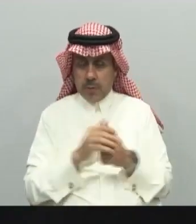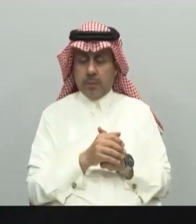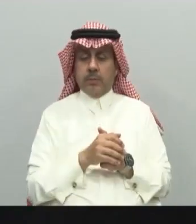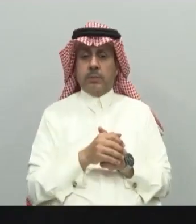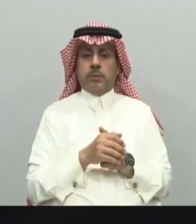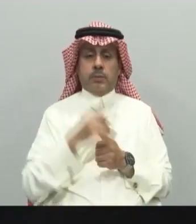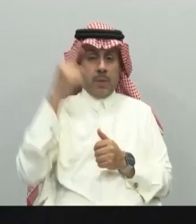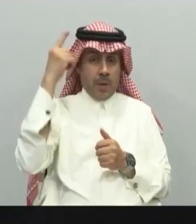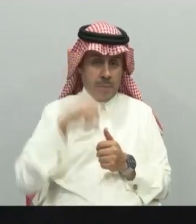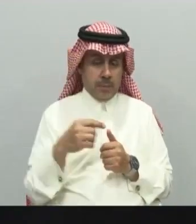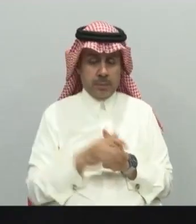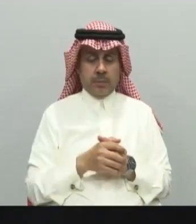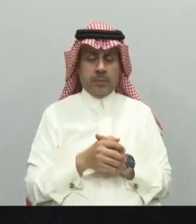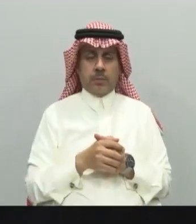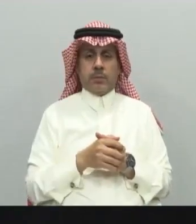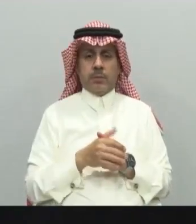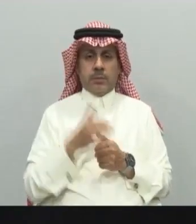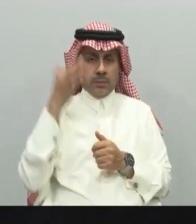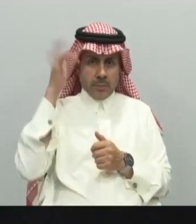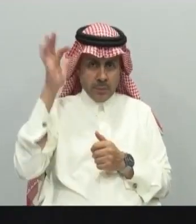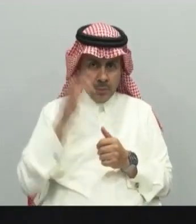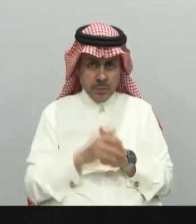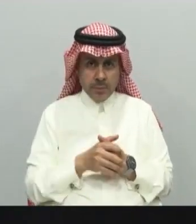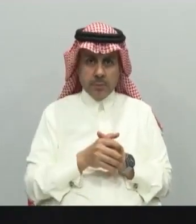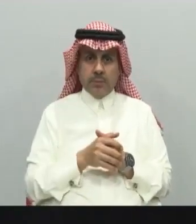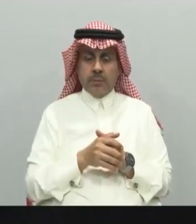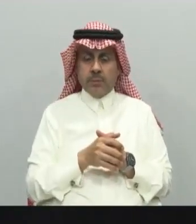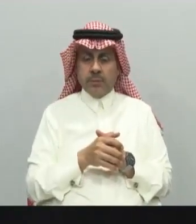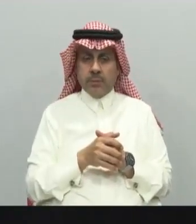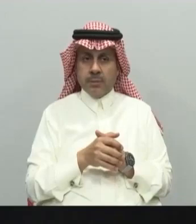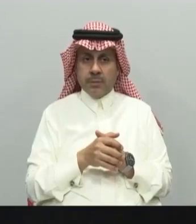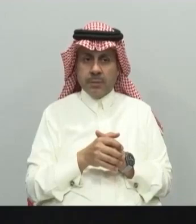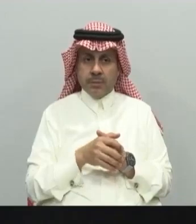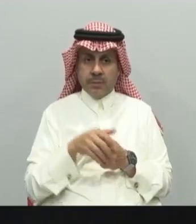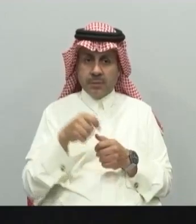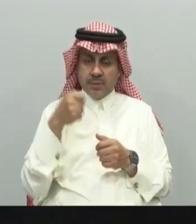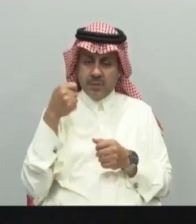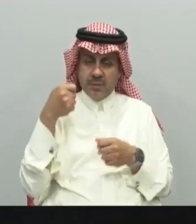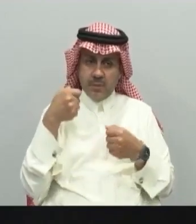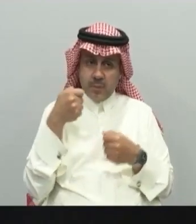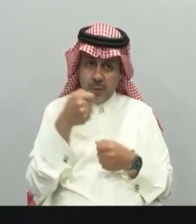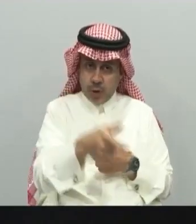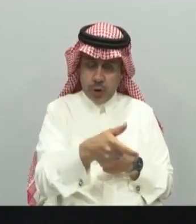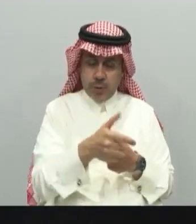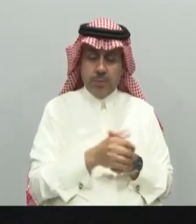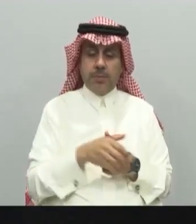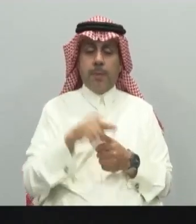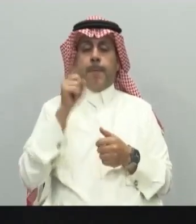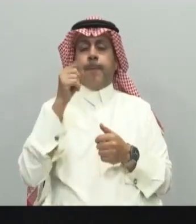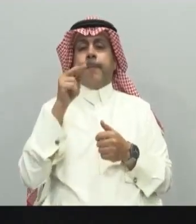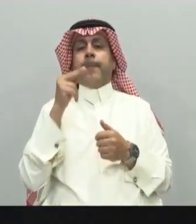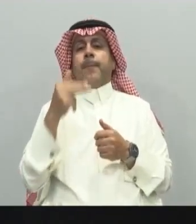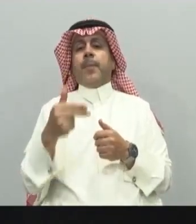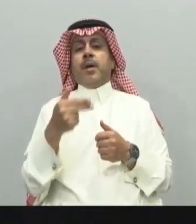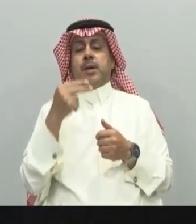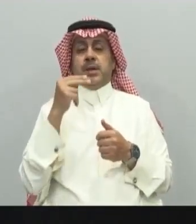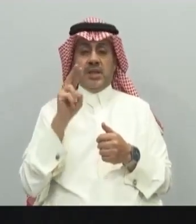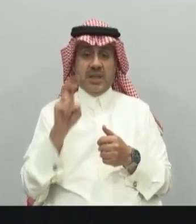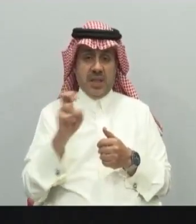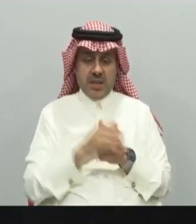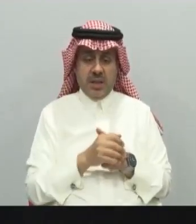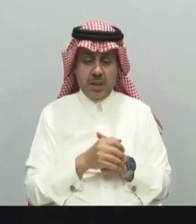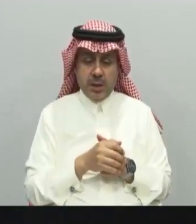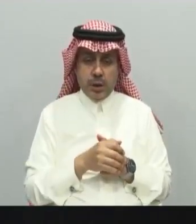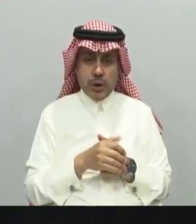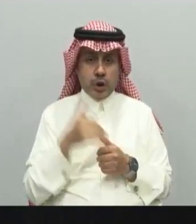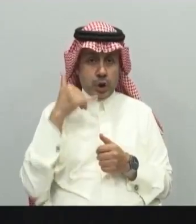العوضين فيصح مثلا شراء السياره بريالات بالتقسيط ويصح بيع الجوال بجوالين على ان